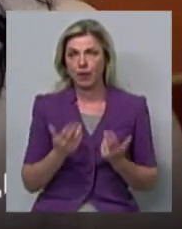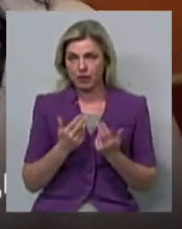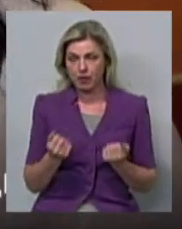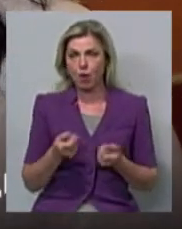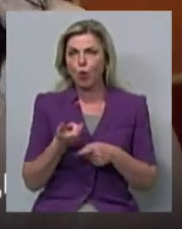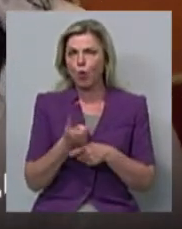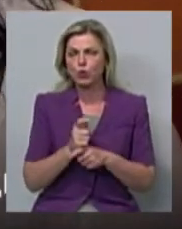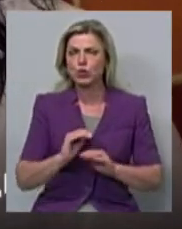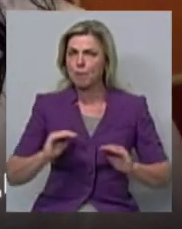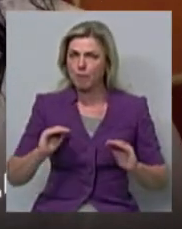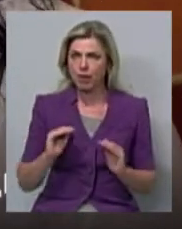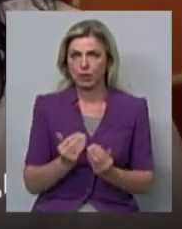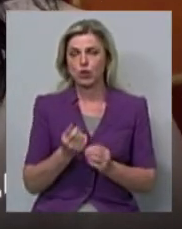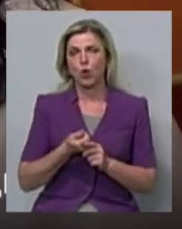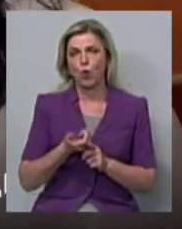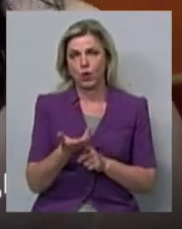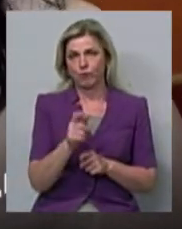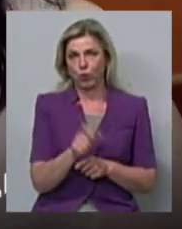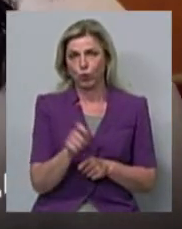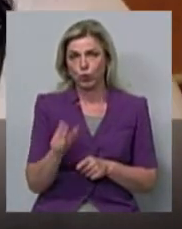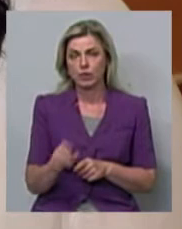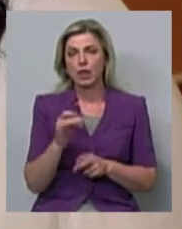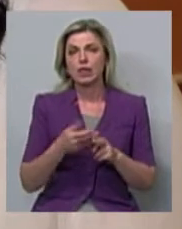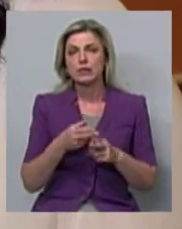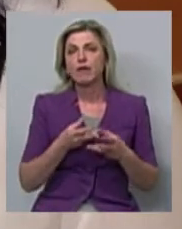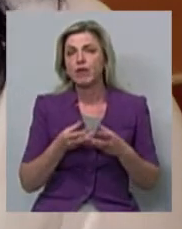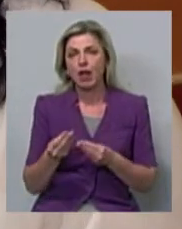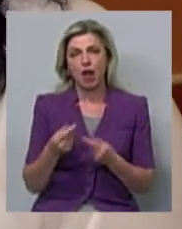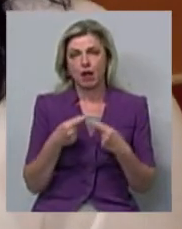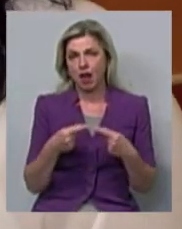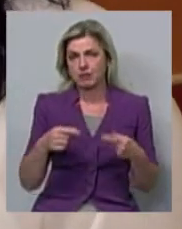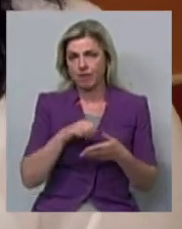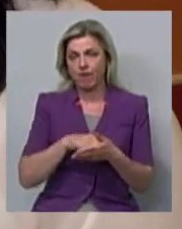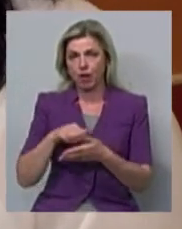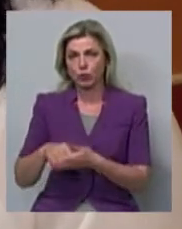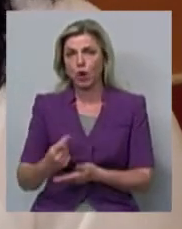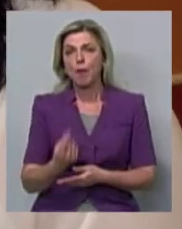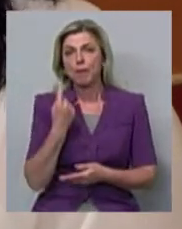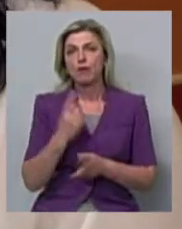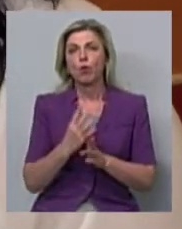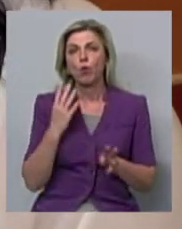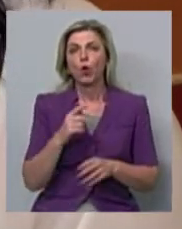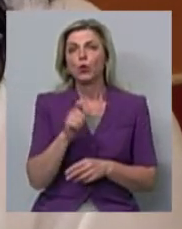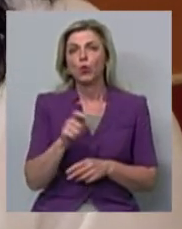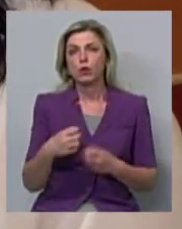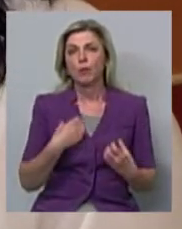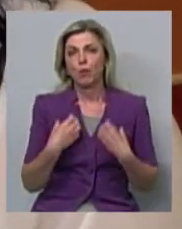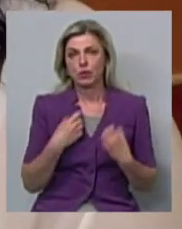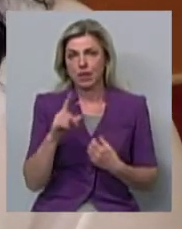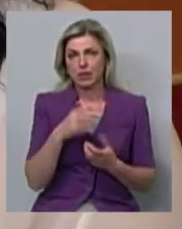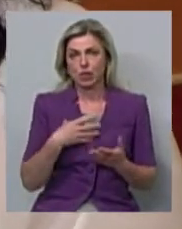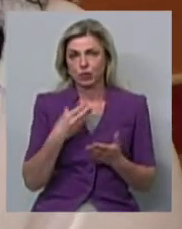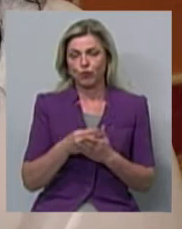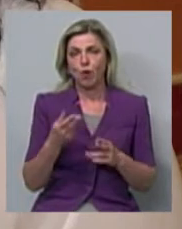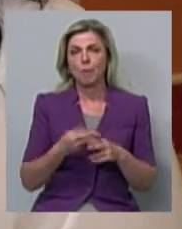Звичайно, значно зменшилась кількість людей. І на це впливають різні фактори. У першу чергу люди бояться за свою безпеку. Мало